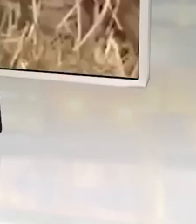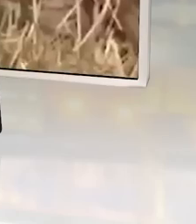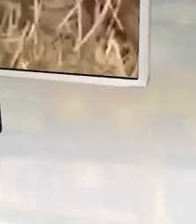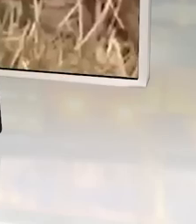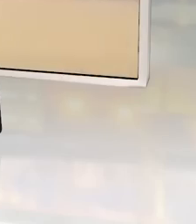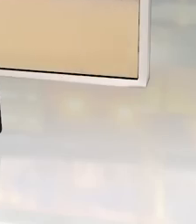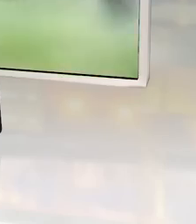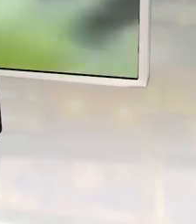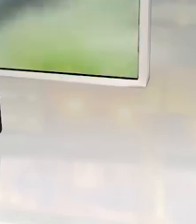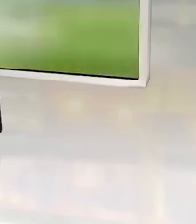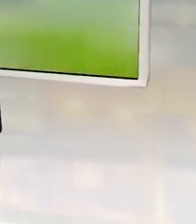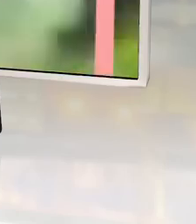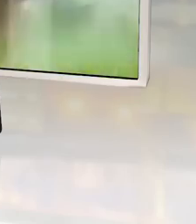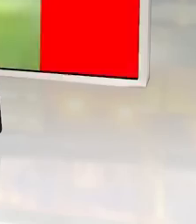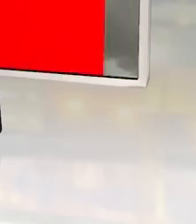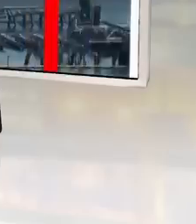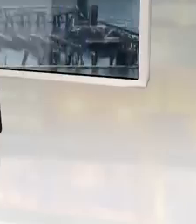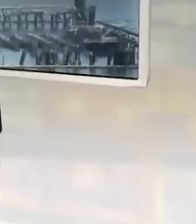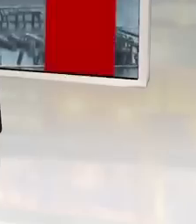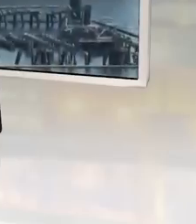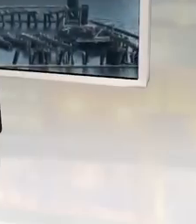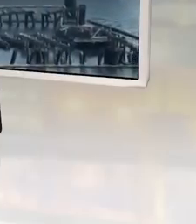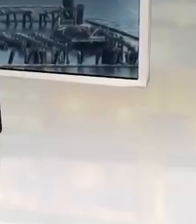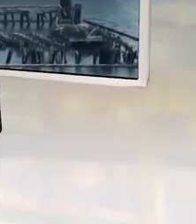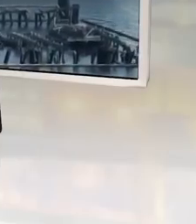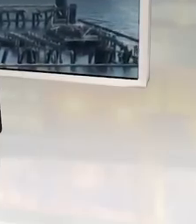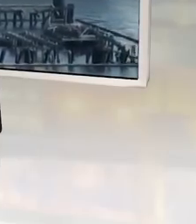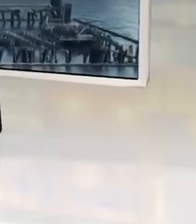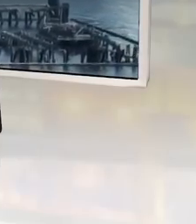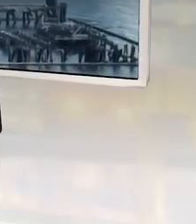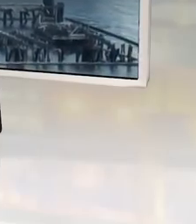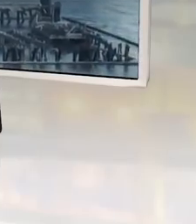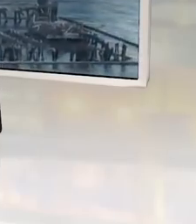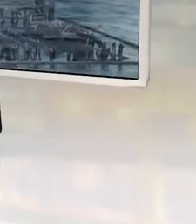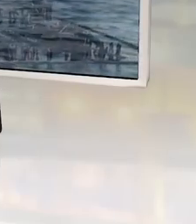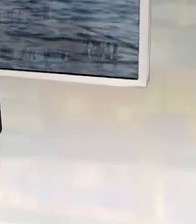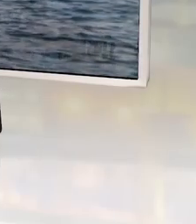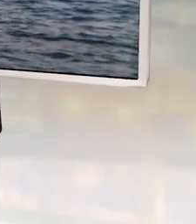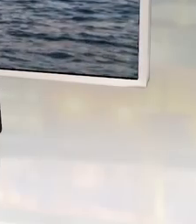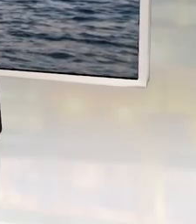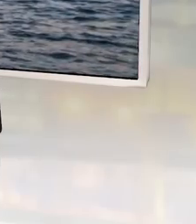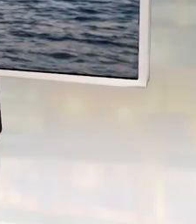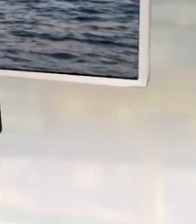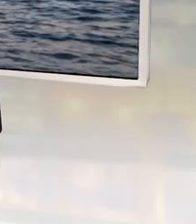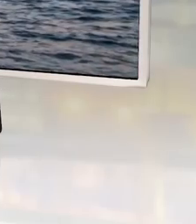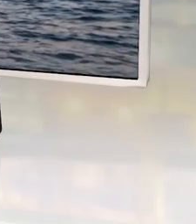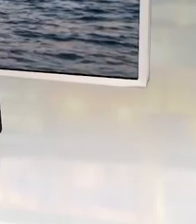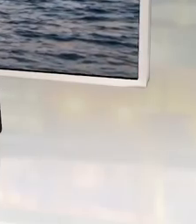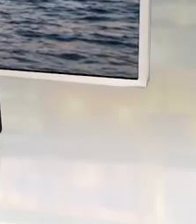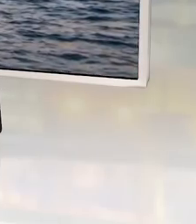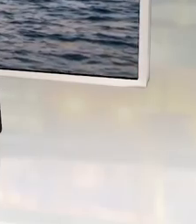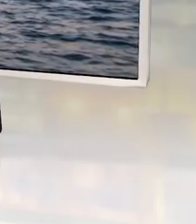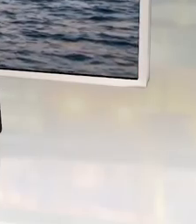insulei, printre acestea și un portavion, deja celebrul USS Ronald Reagan. Oficial american au spus că sunt niște manevre militare de